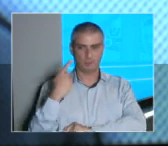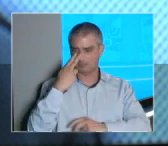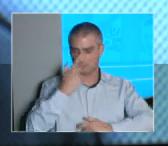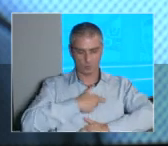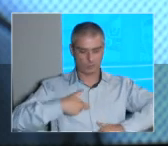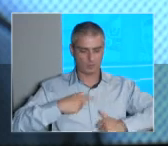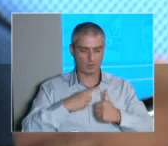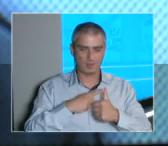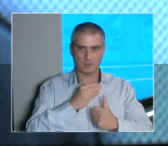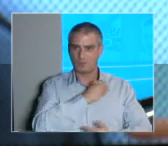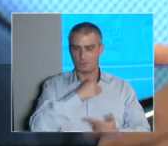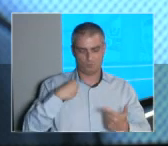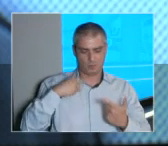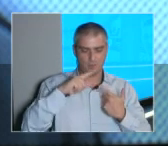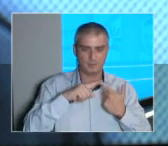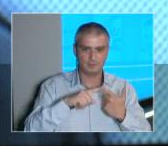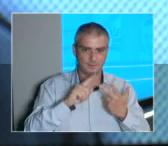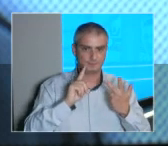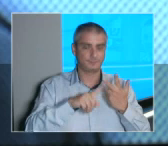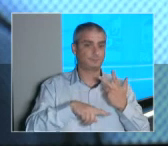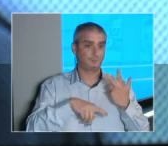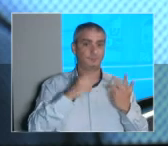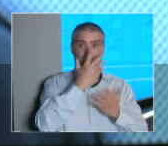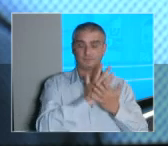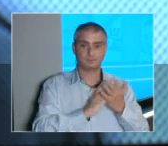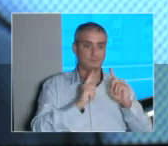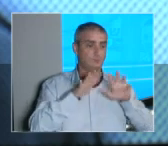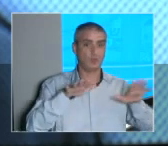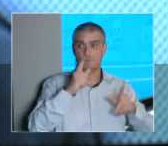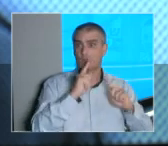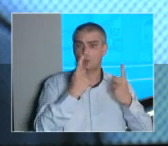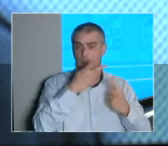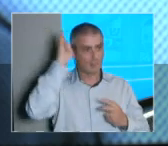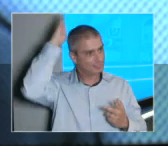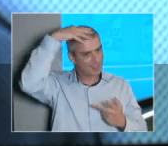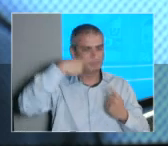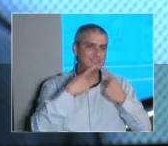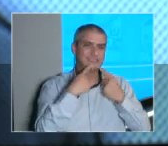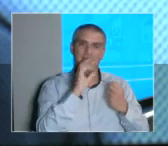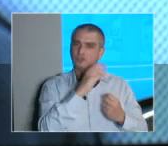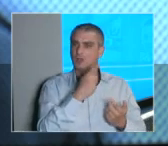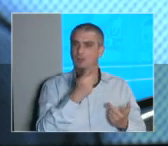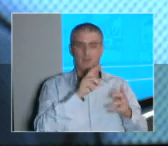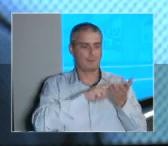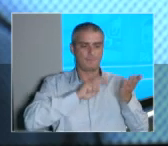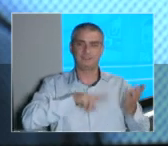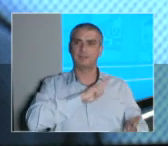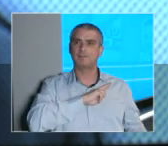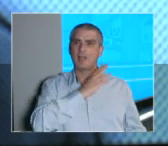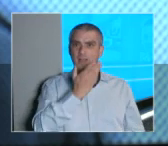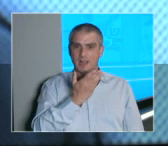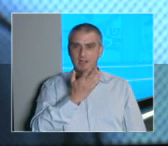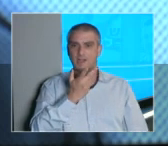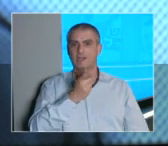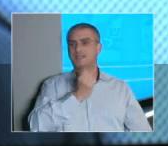הונגריה, תראה את פולניה, תראה גם חלק מהתופעות של הדברים של טראמפ, השיח הטראמפי, תראה את ברקסיט באנגליה, תראה